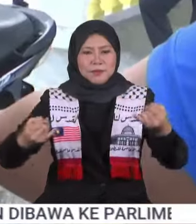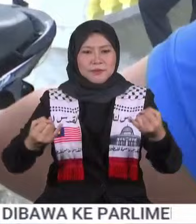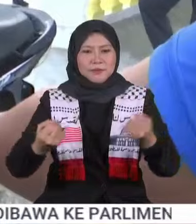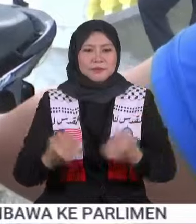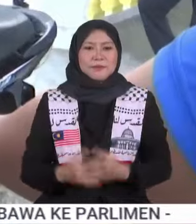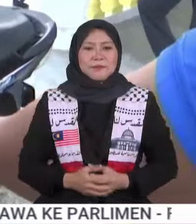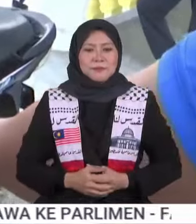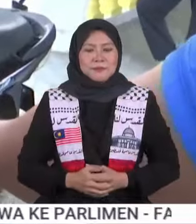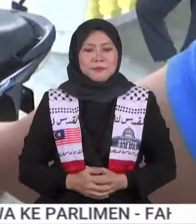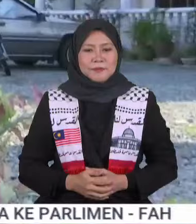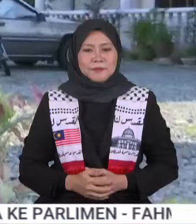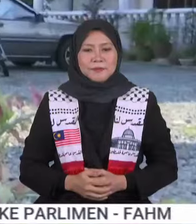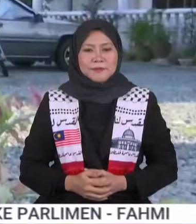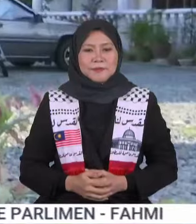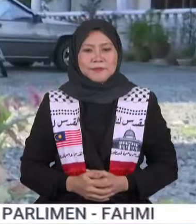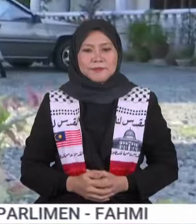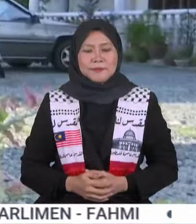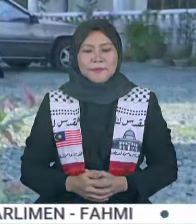Jumaat.